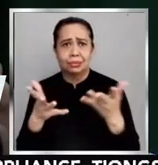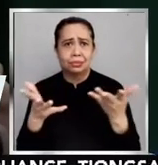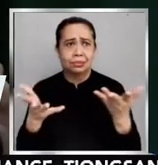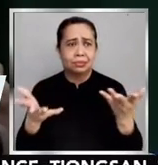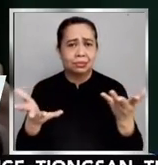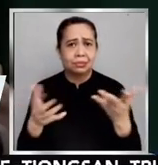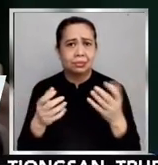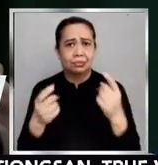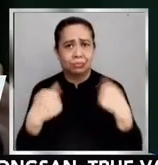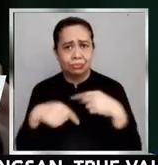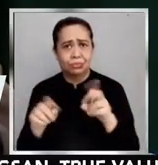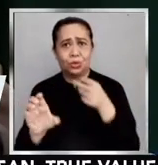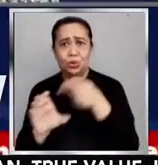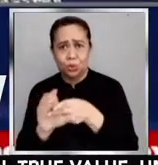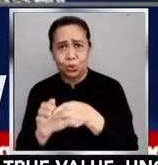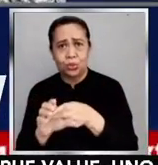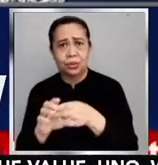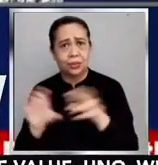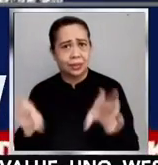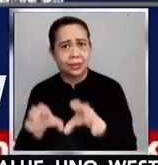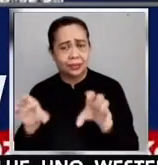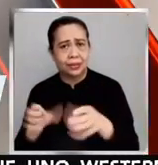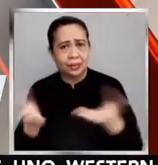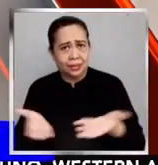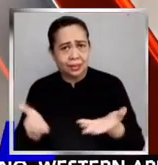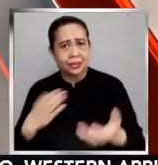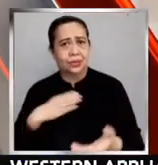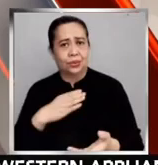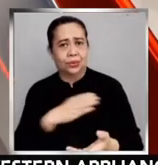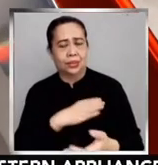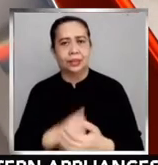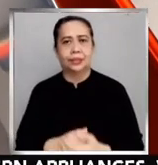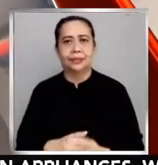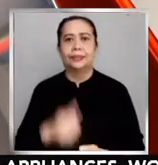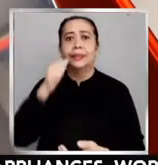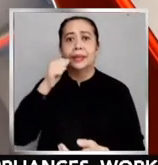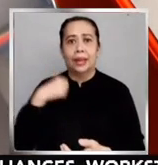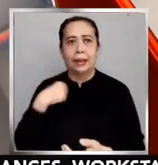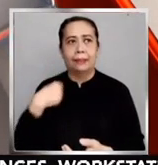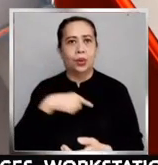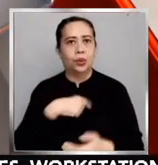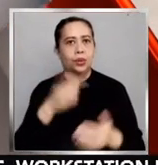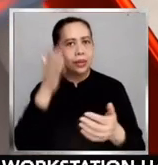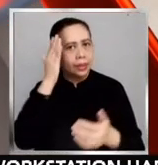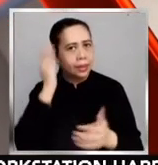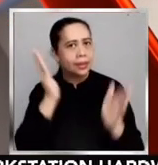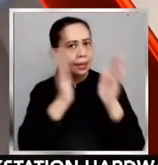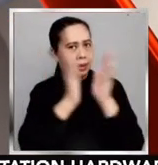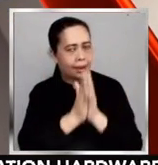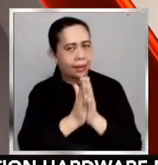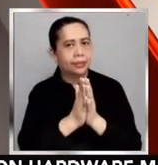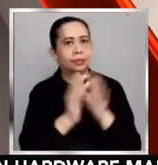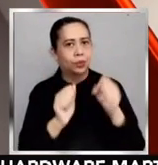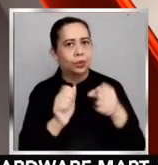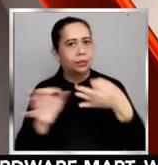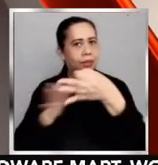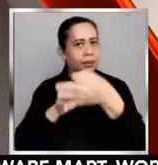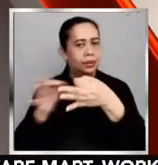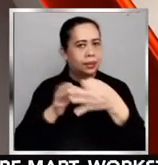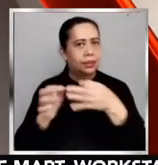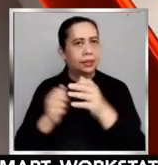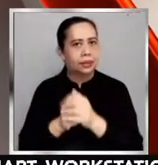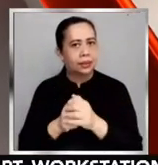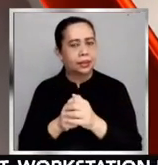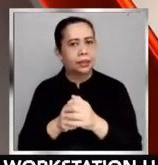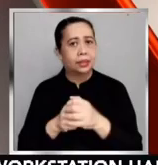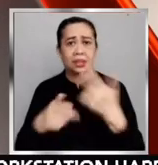mag-join no, sa mga activity dito sa house. Kahapon po ay humiling kami na siya ay magpaliwanag ng virtually